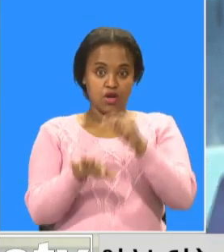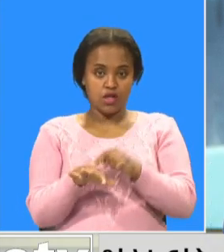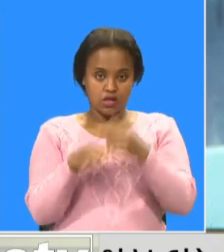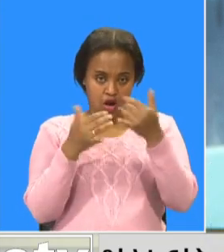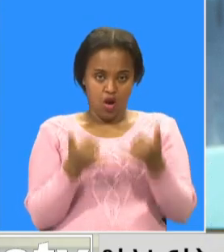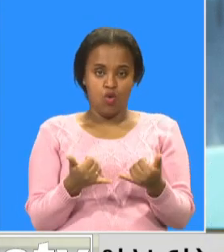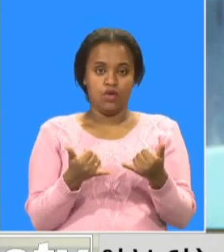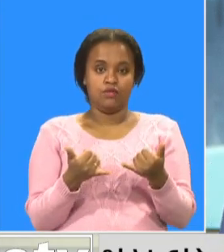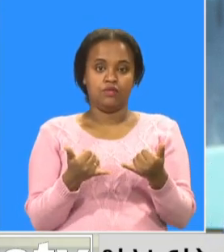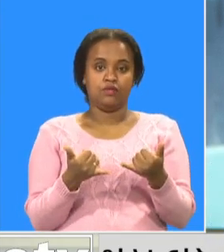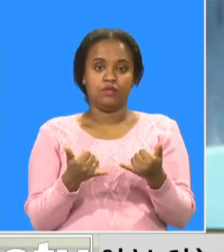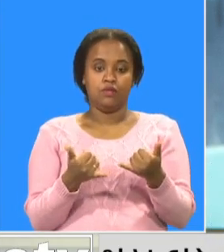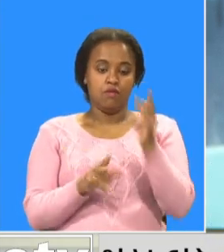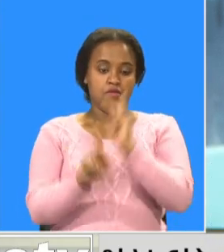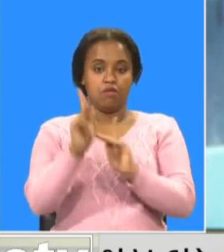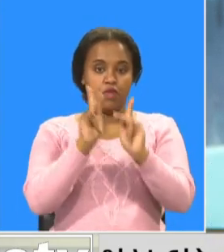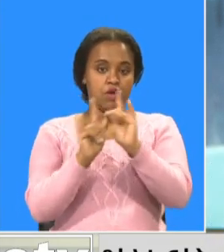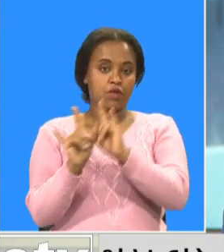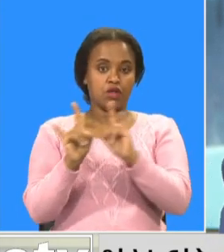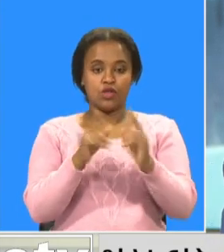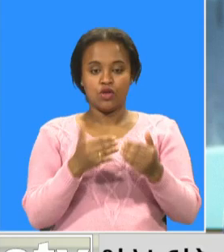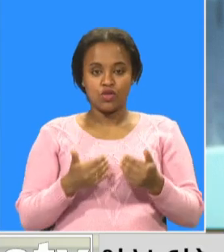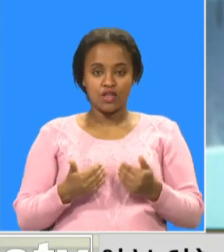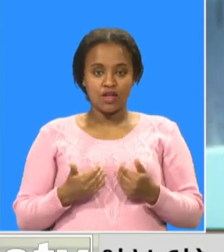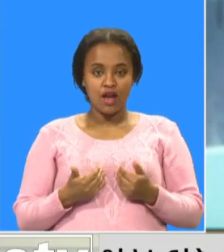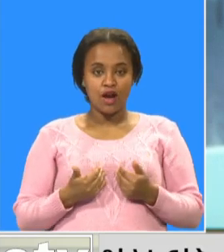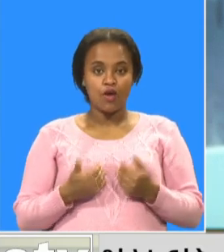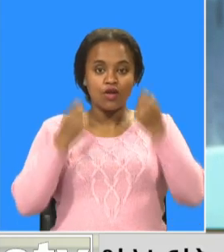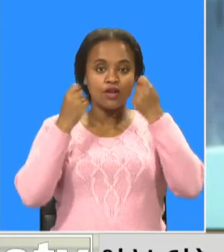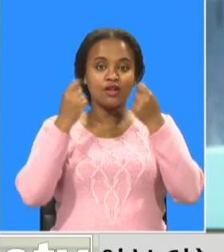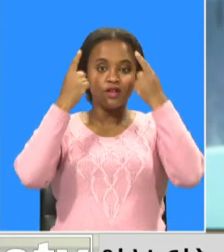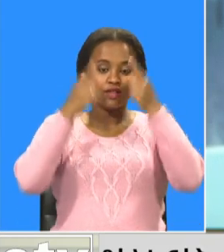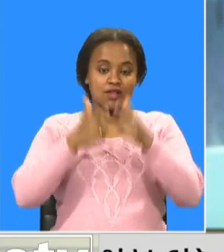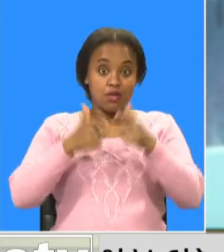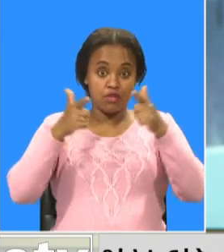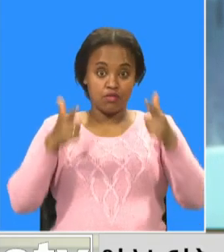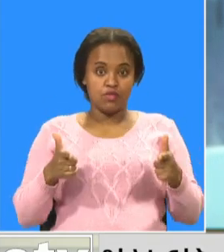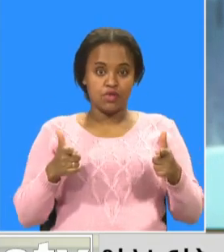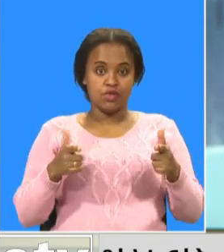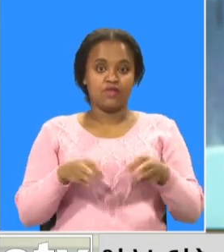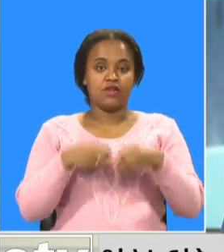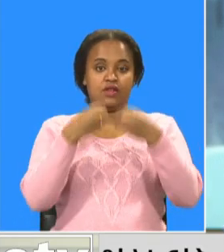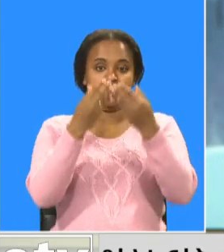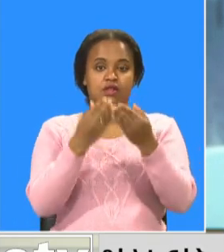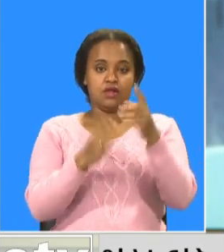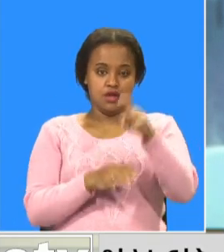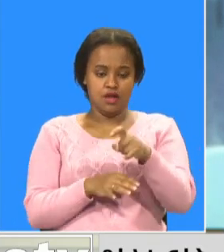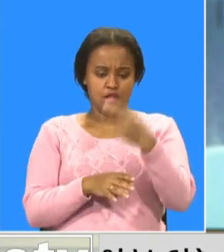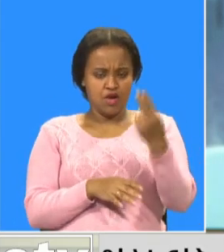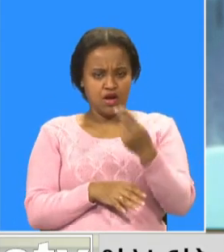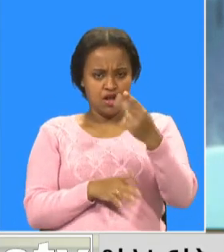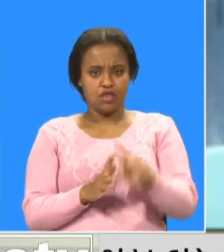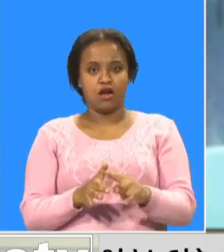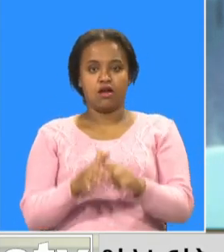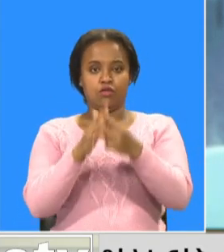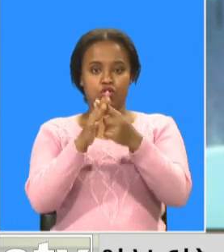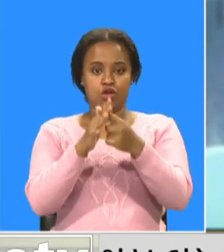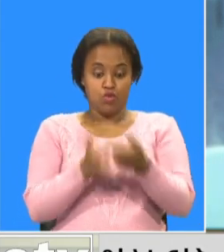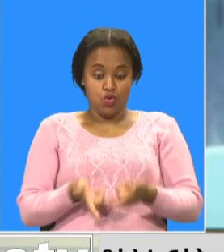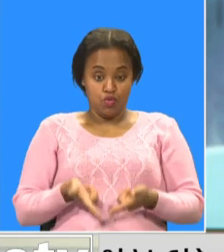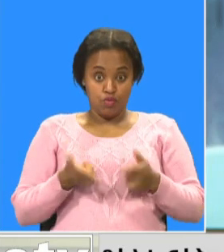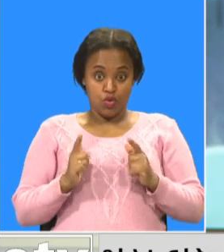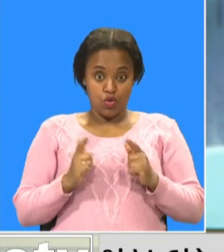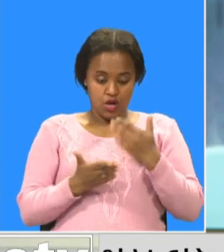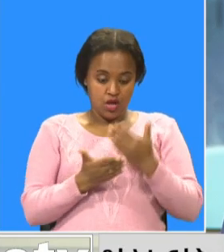አሁንም በህብረተሰቡ ዘንድ ያለው ግንዛቤ በስፋት ሊሰጥ ይገባል። ከአጠቃቀም ጀምሮ ኢቭን